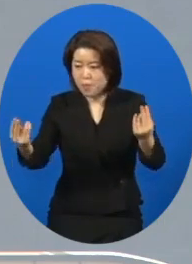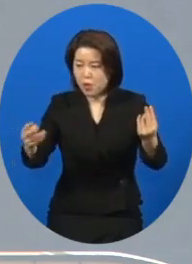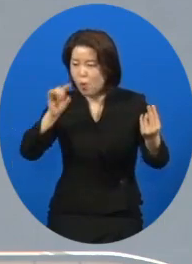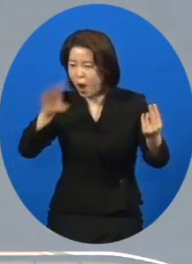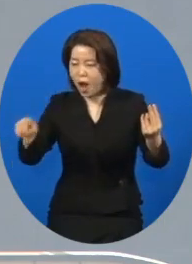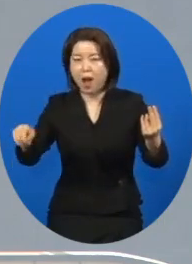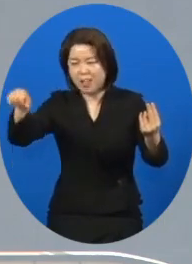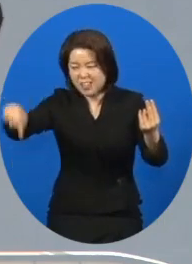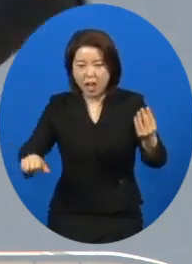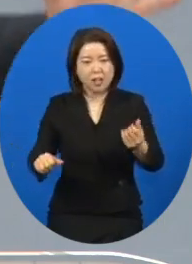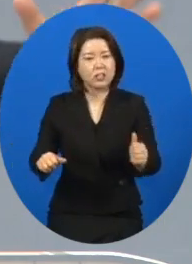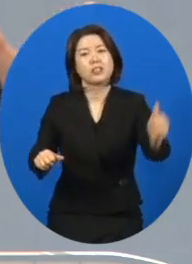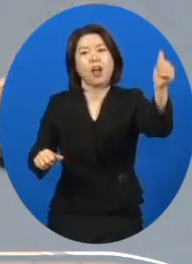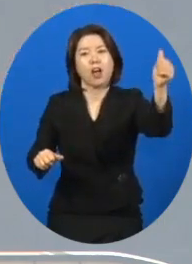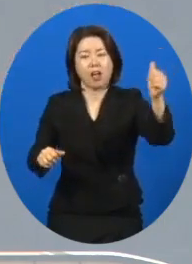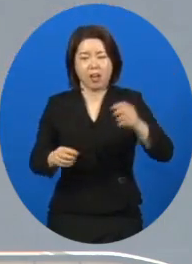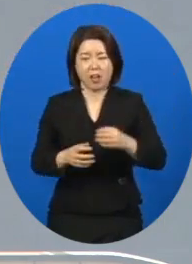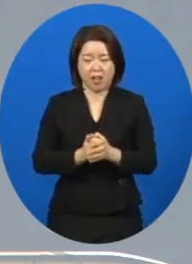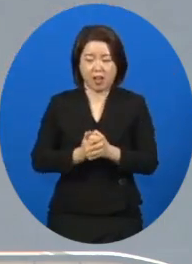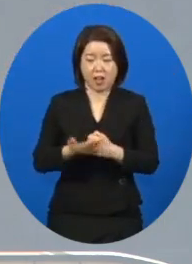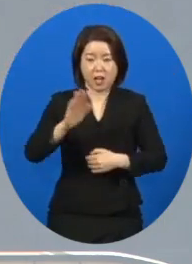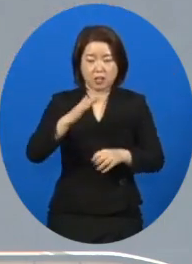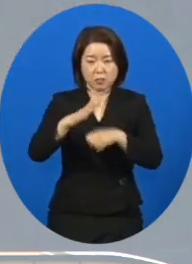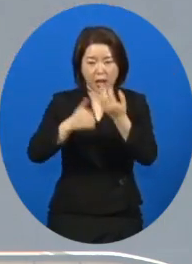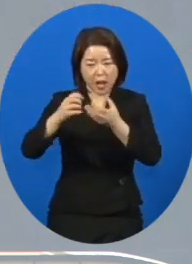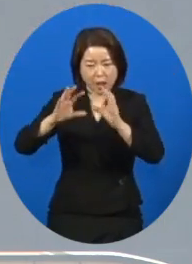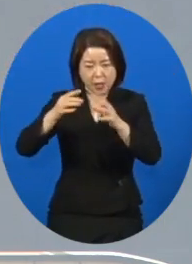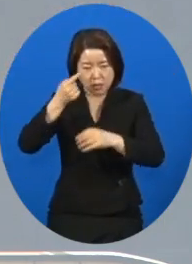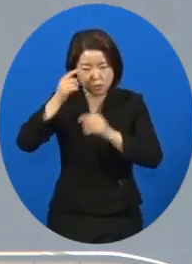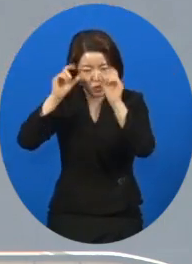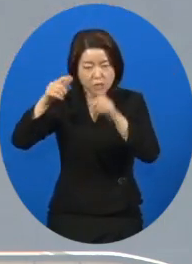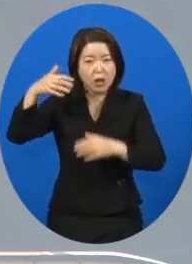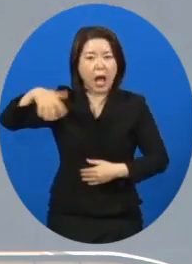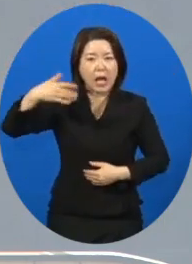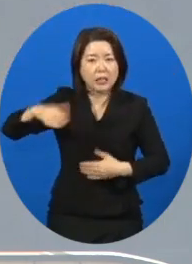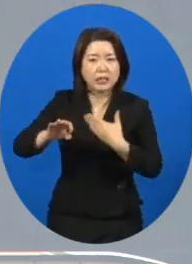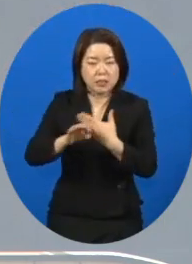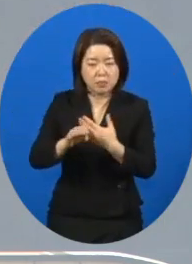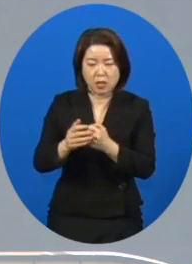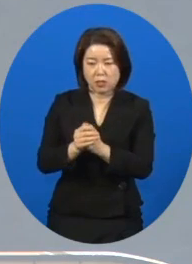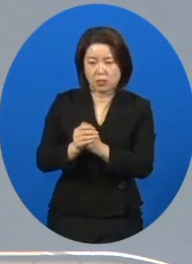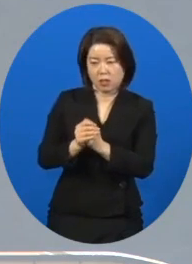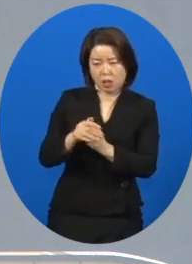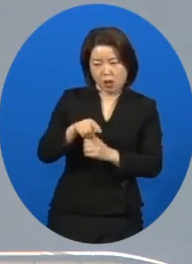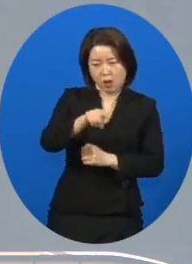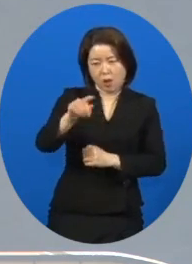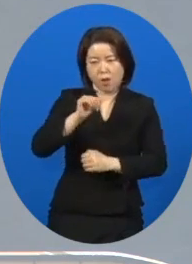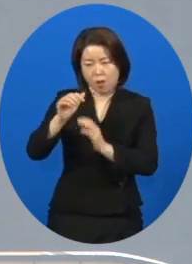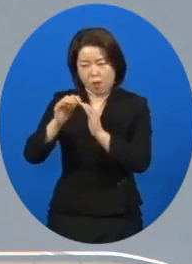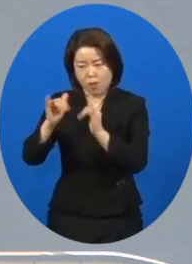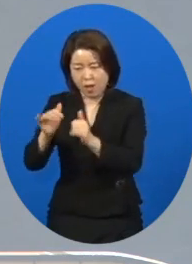그런데 하나님의 나라에 눈이 뜨이지 않은 사람은 구제가 쉽지 않아요.